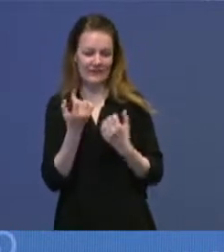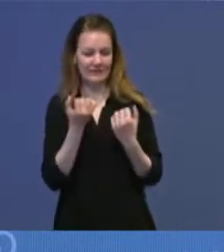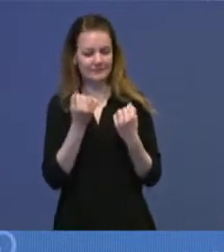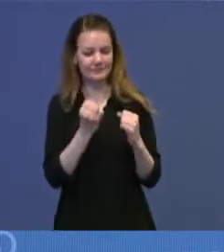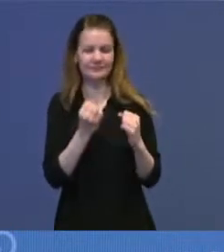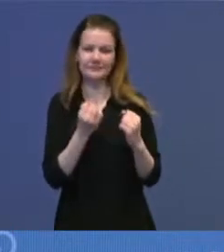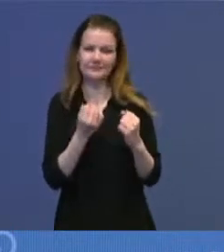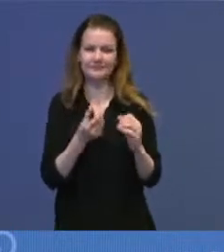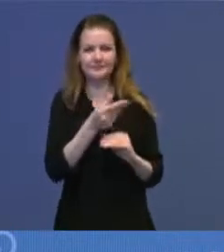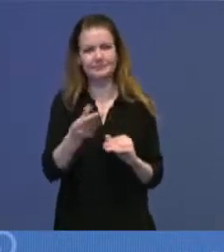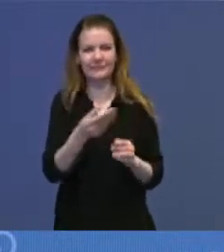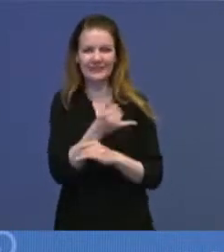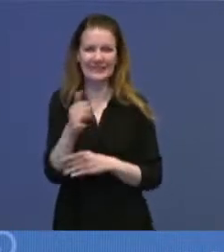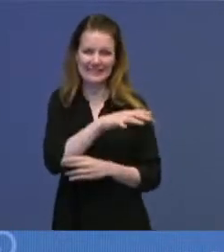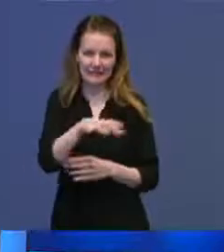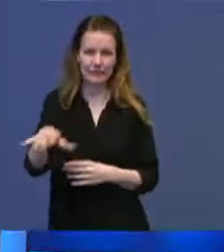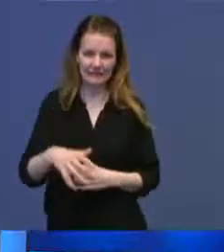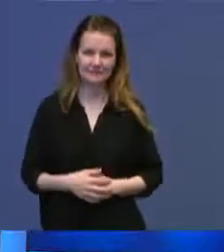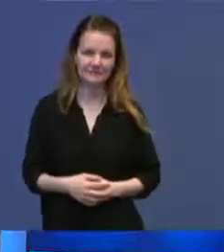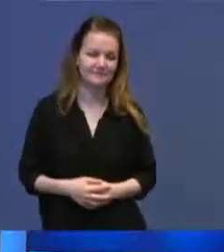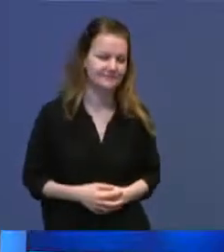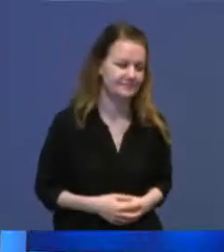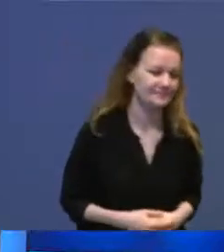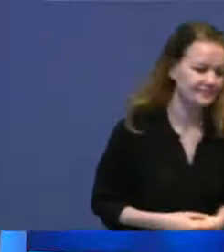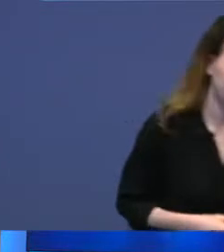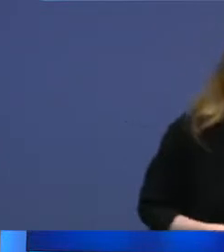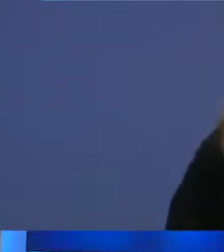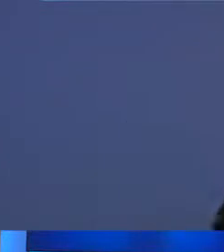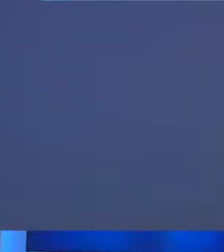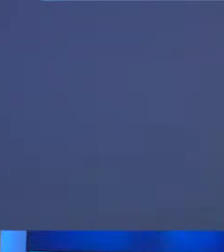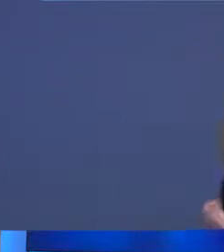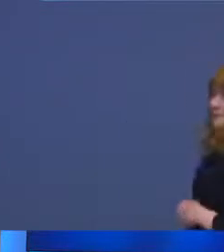ulike sektorene. Takk. Da er det VG og deretter Dagblad.